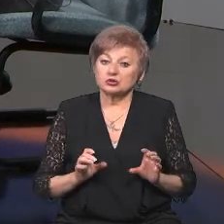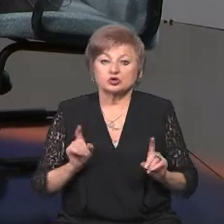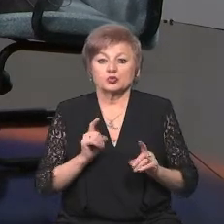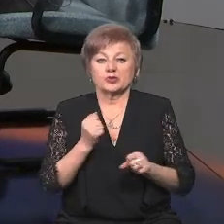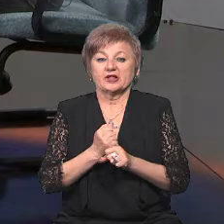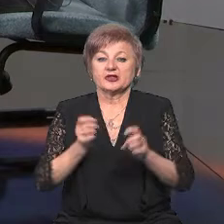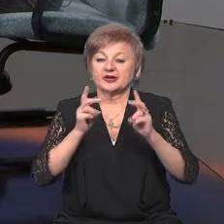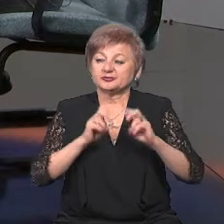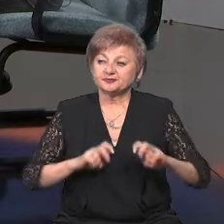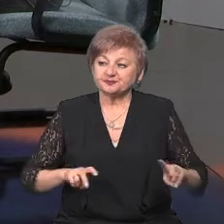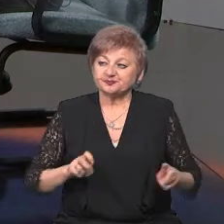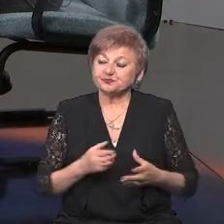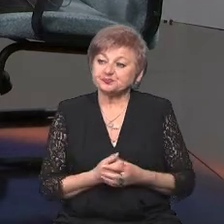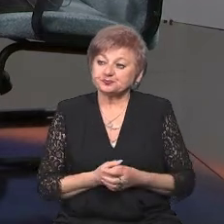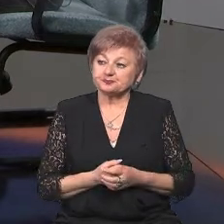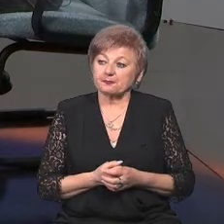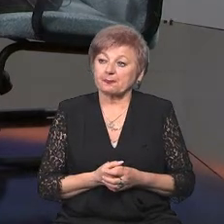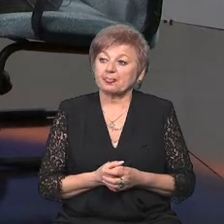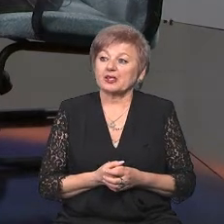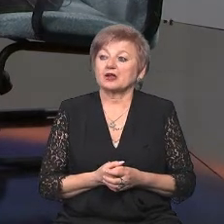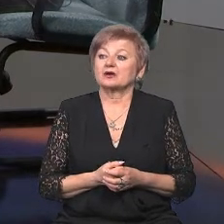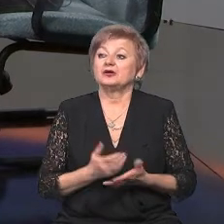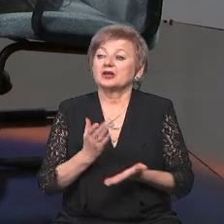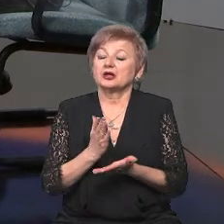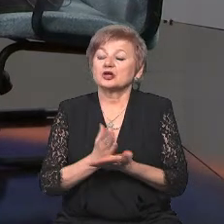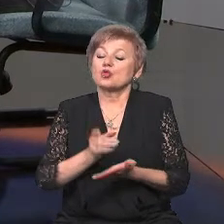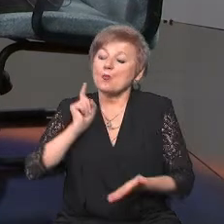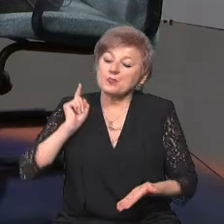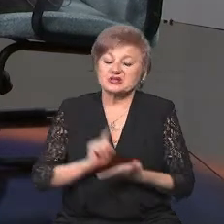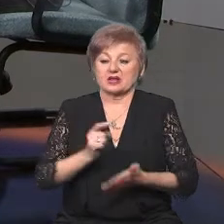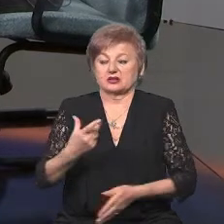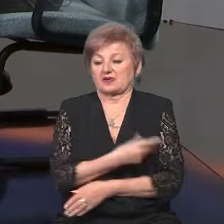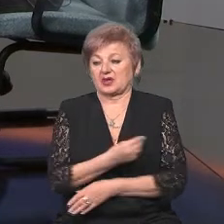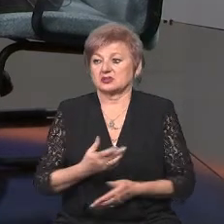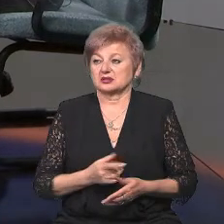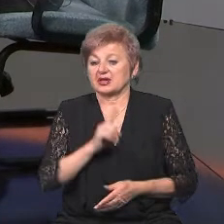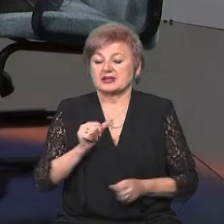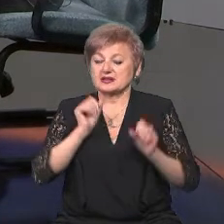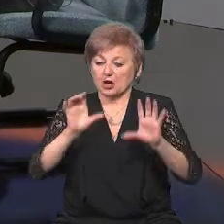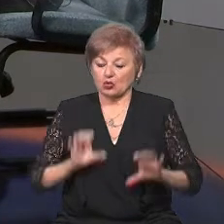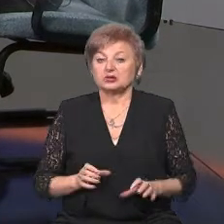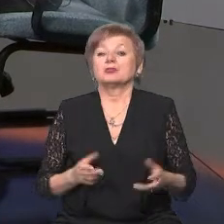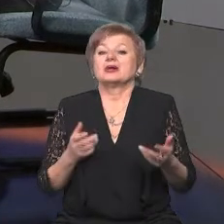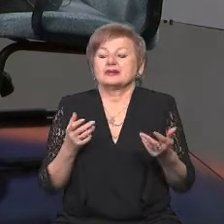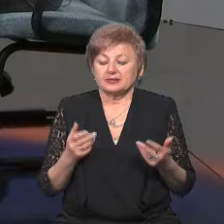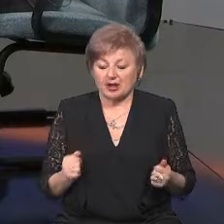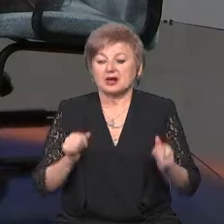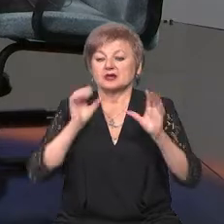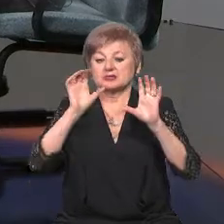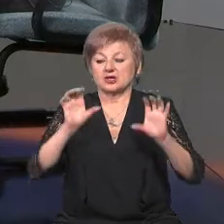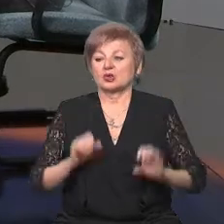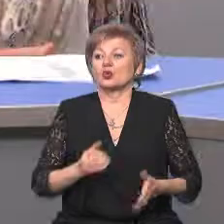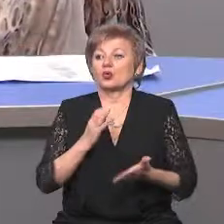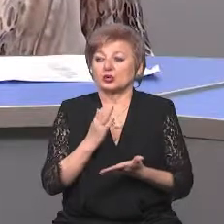не роблять, але є ж певні закони, так? Щодо є обов'язкові щеплення за законом. Так, да, дійсно є закон. Є закон